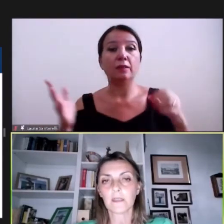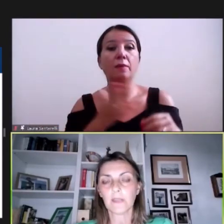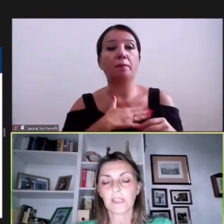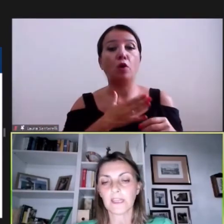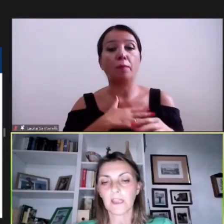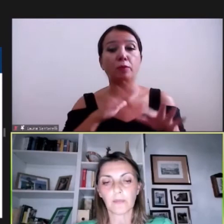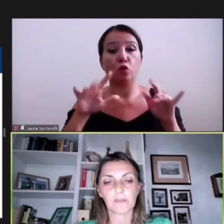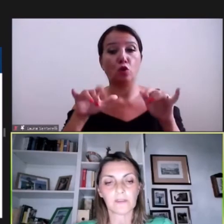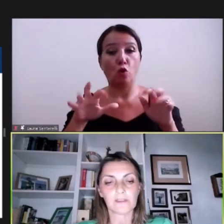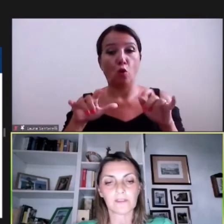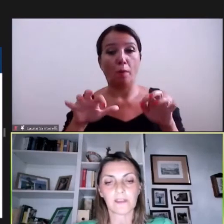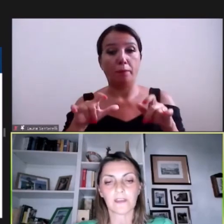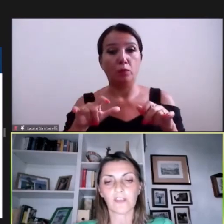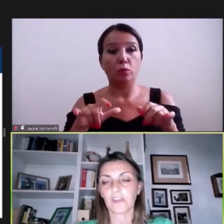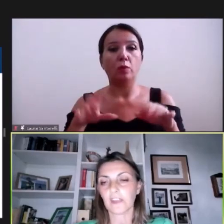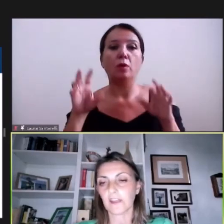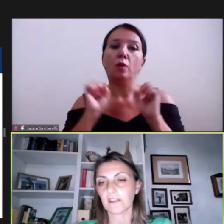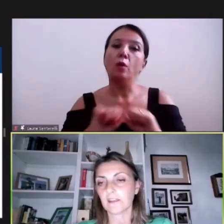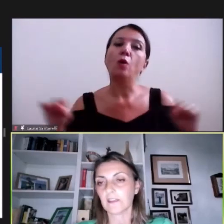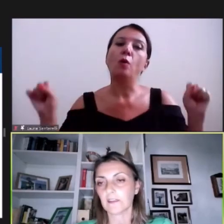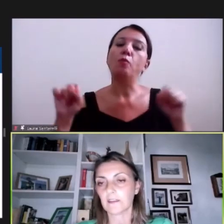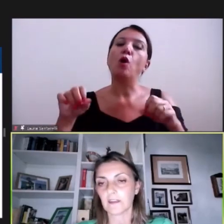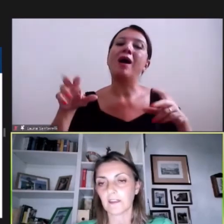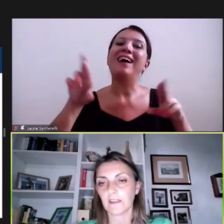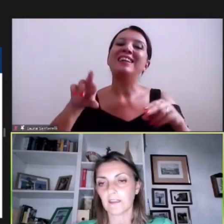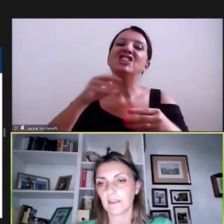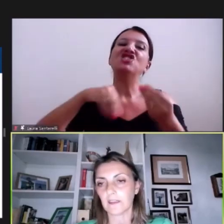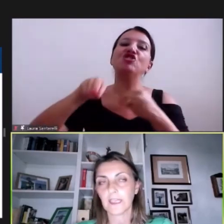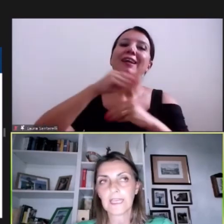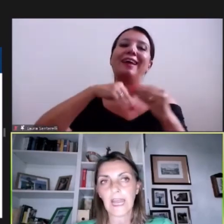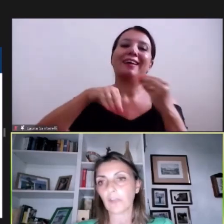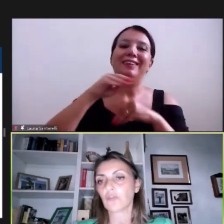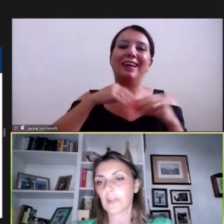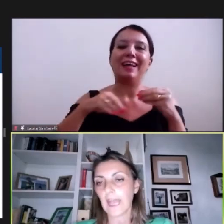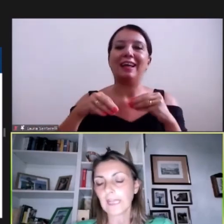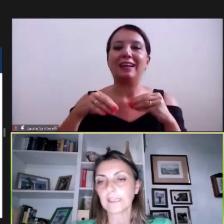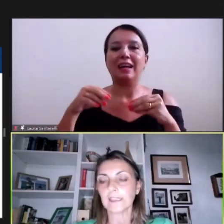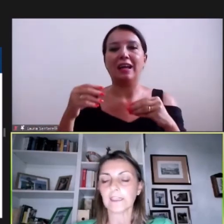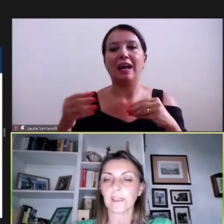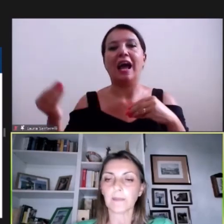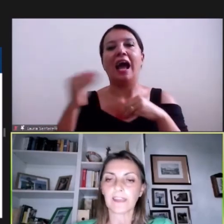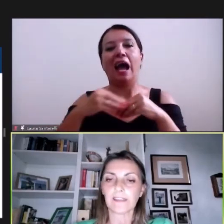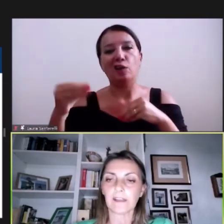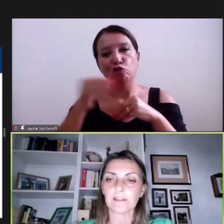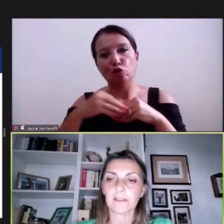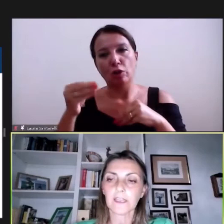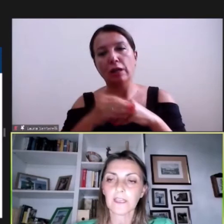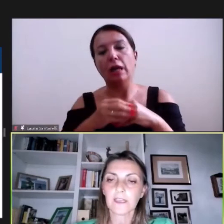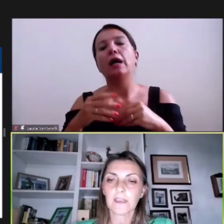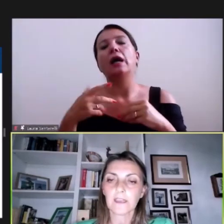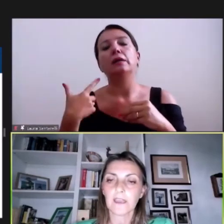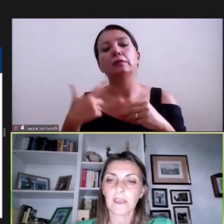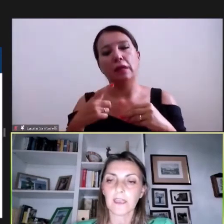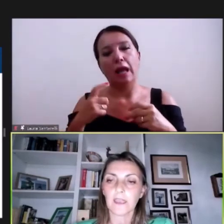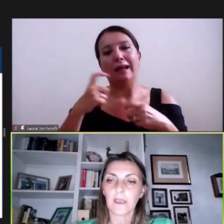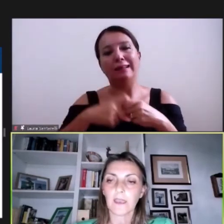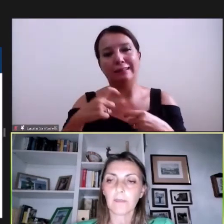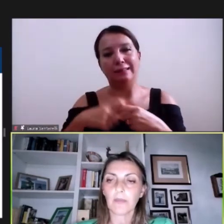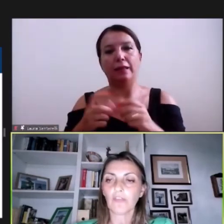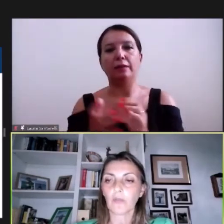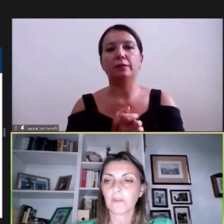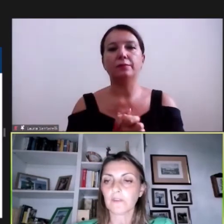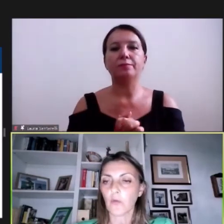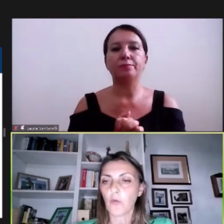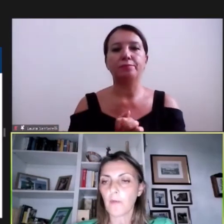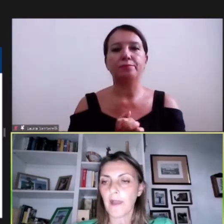computer in maniera che possano essere rigenerati e aggiornati e upgradati. E